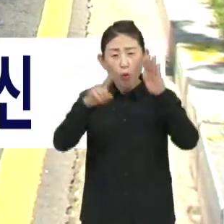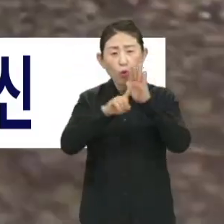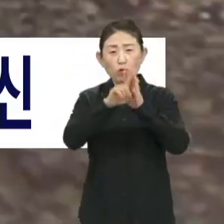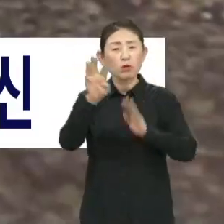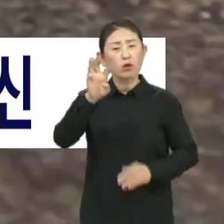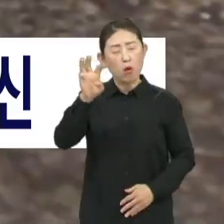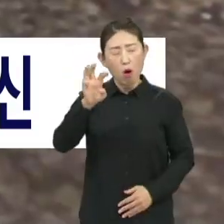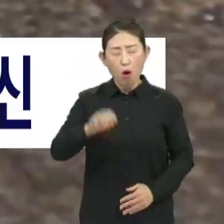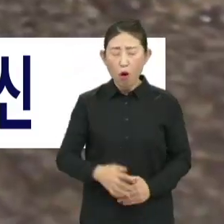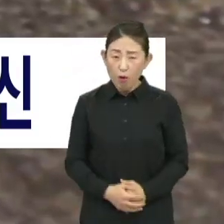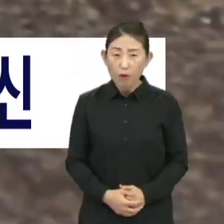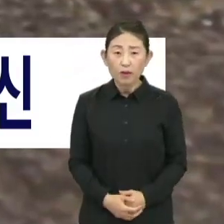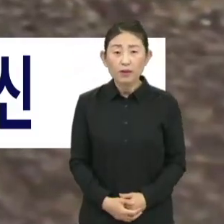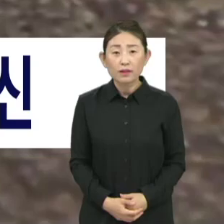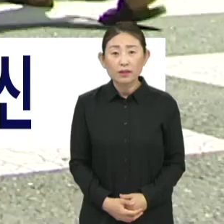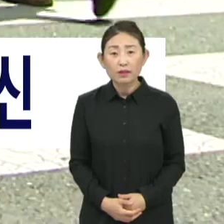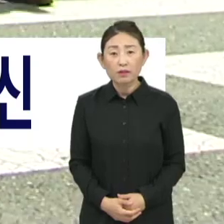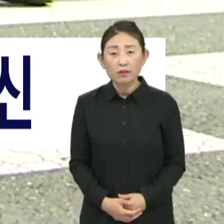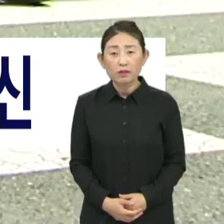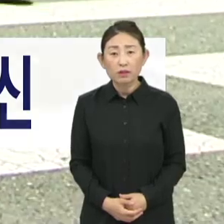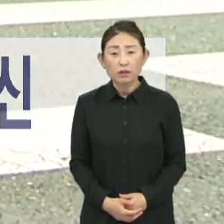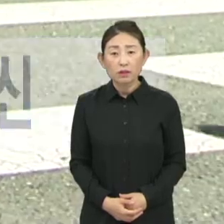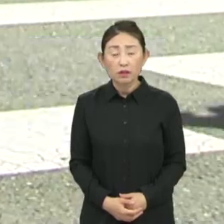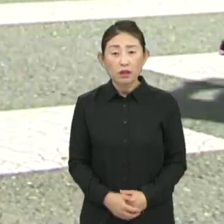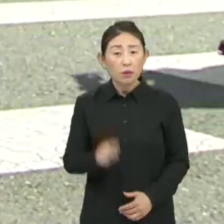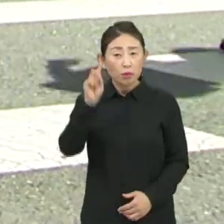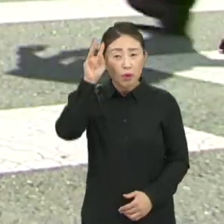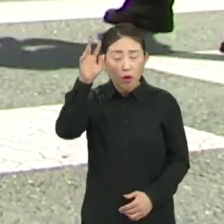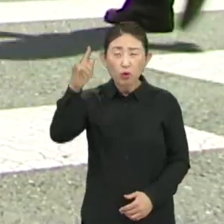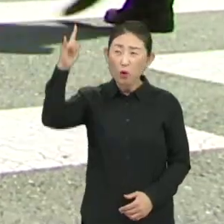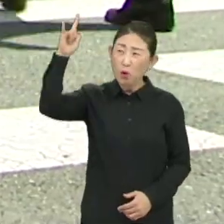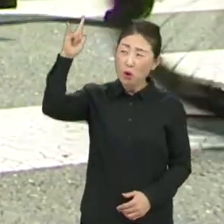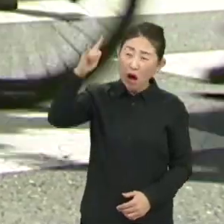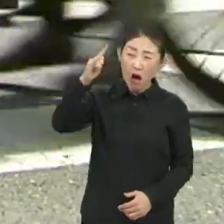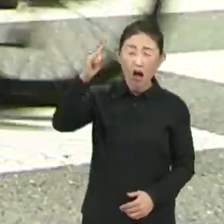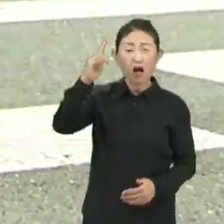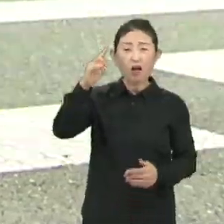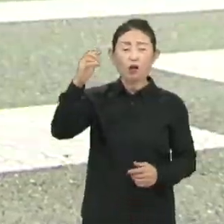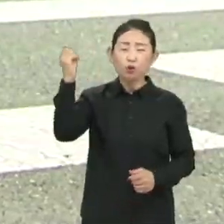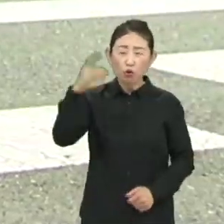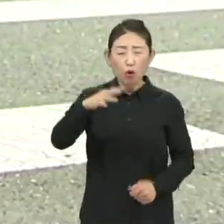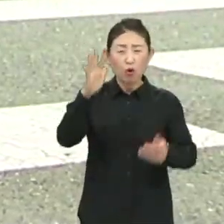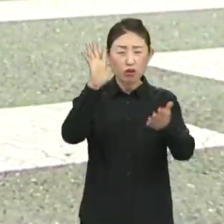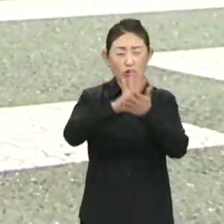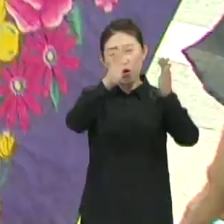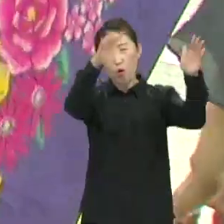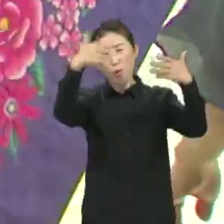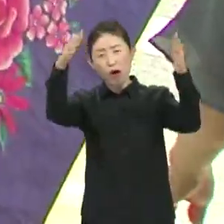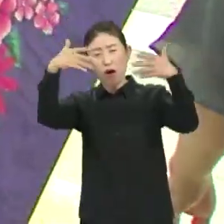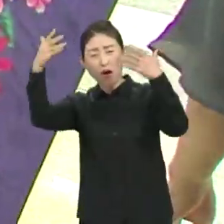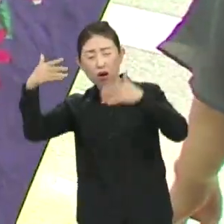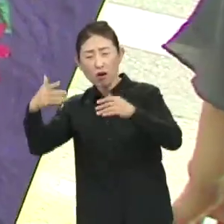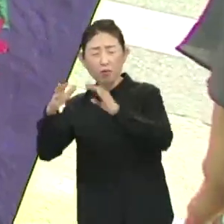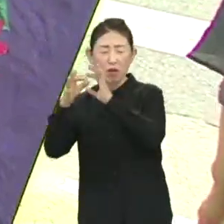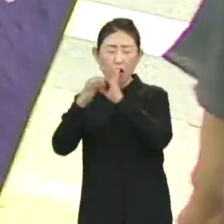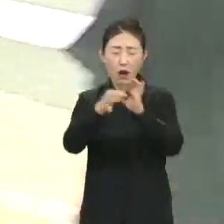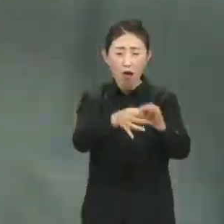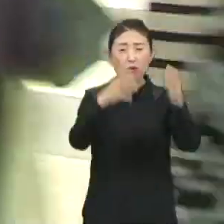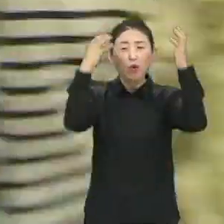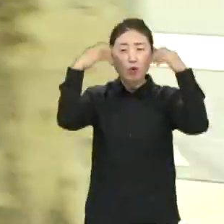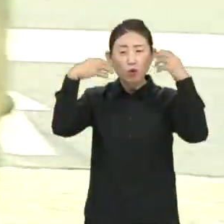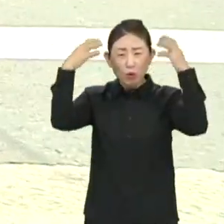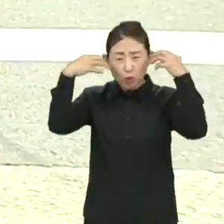훌쩍 넘겼습니다 기상청은 당분간 뜨거운 동풍이 계속 보 데다 낮동안 햇볕이 더해지며